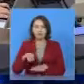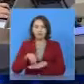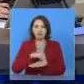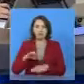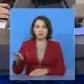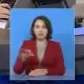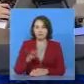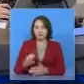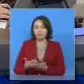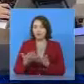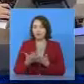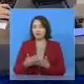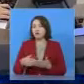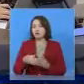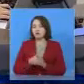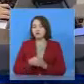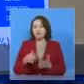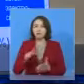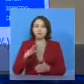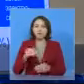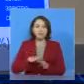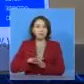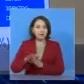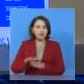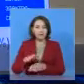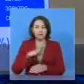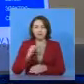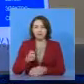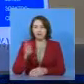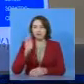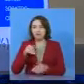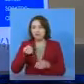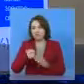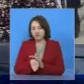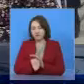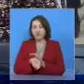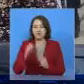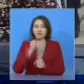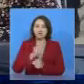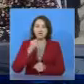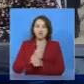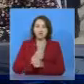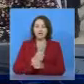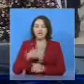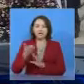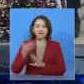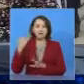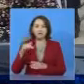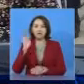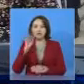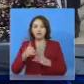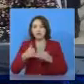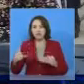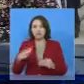области потребовало принять исчерпывающие меры для полного освоения вводимых в эксплуатацию и введенных ранее полевных